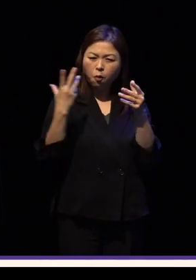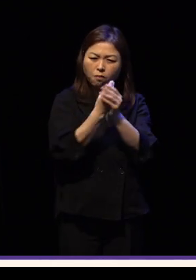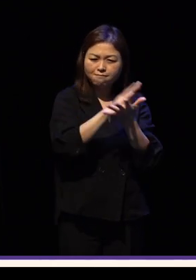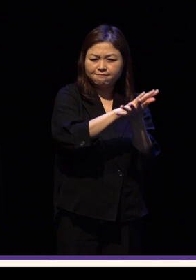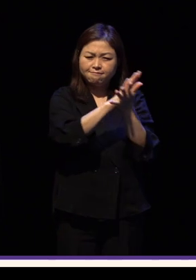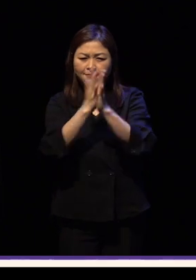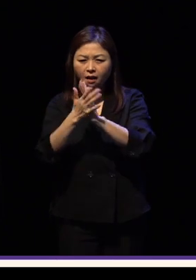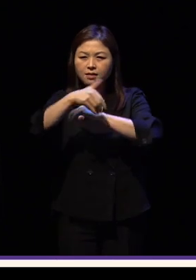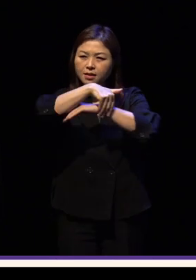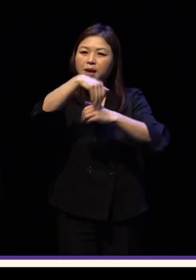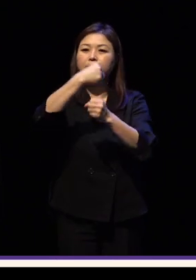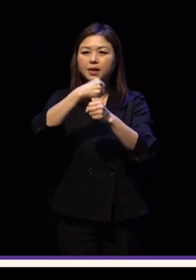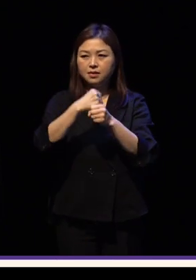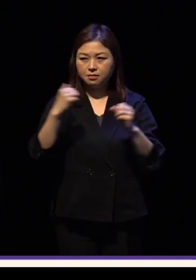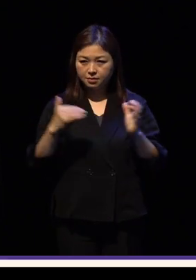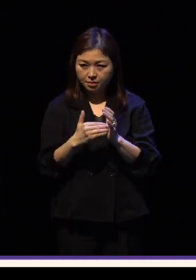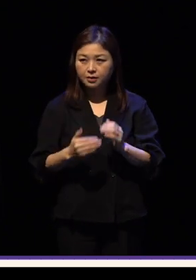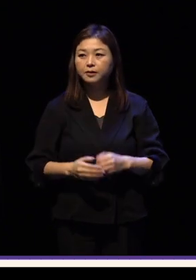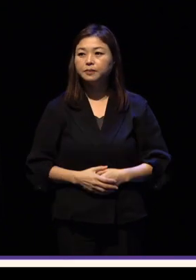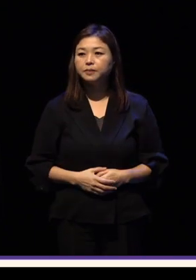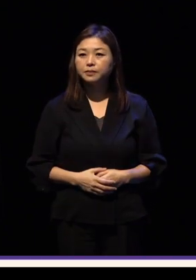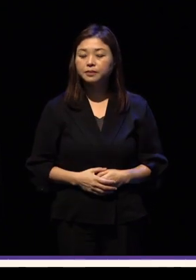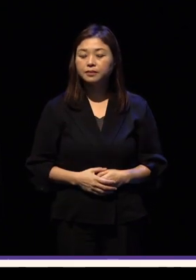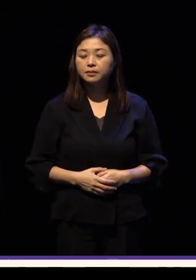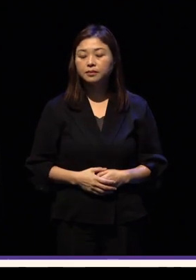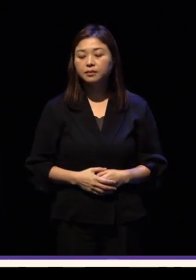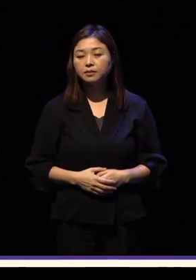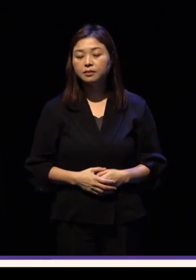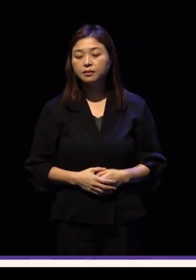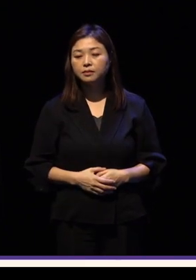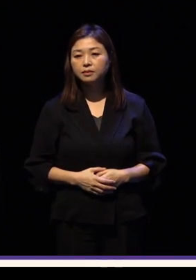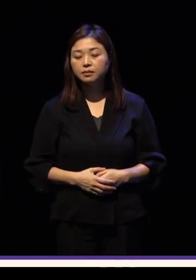개편하는 안을 만들게 됐던 것입니다.